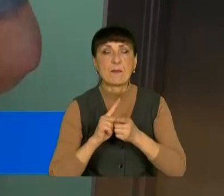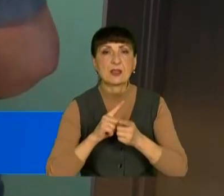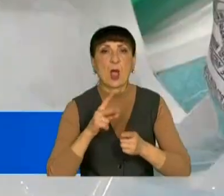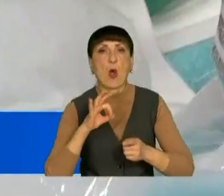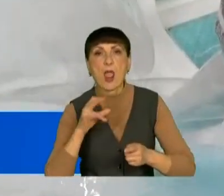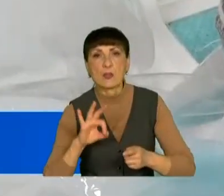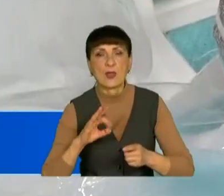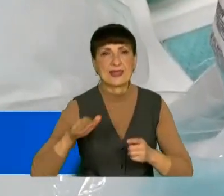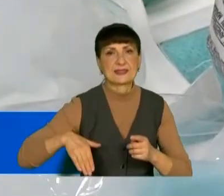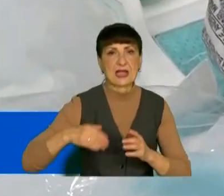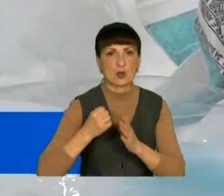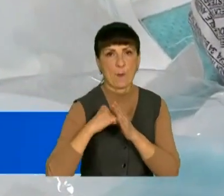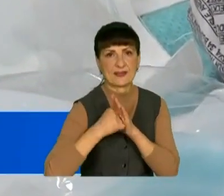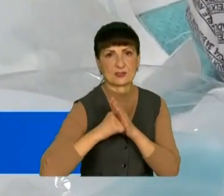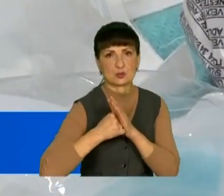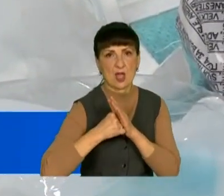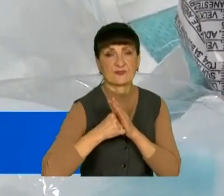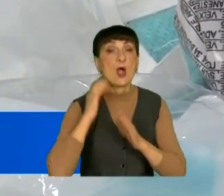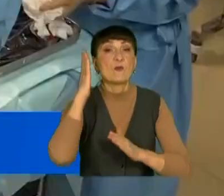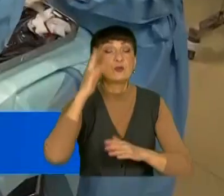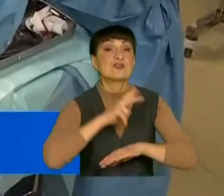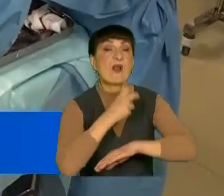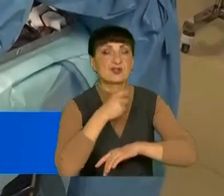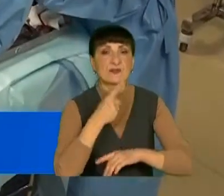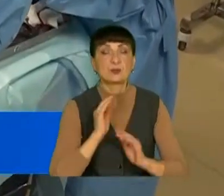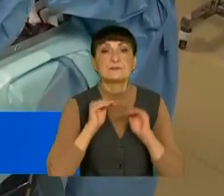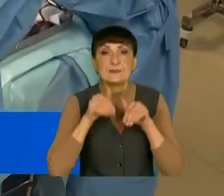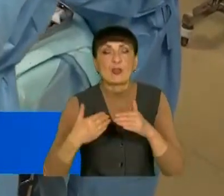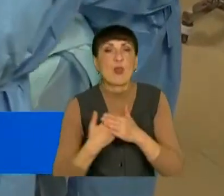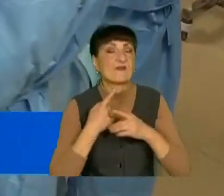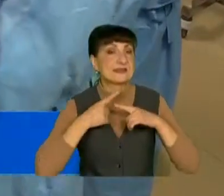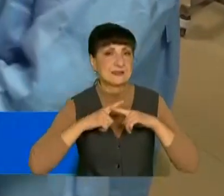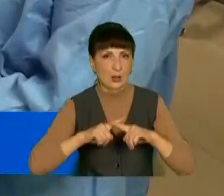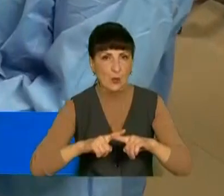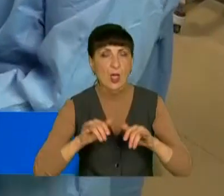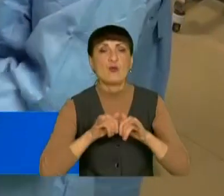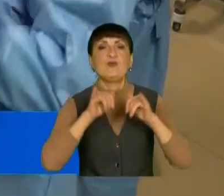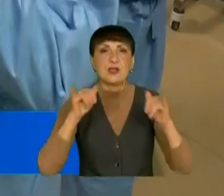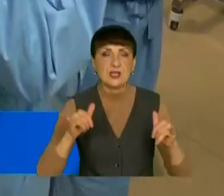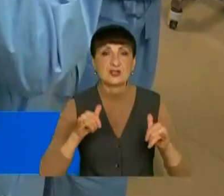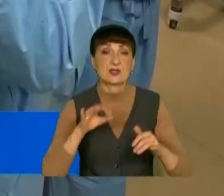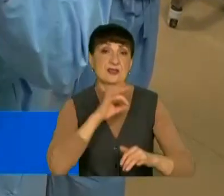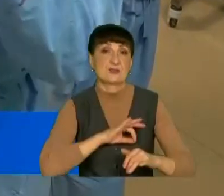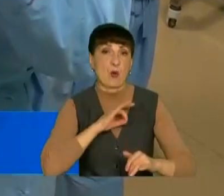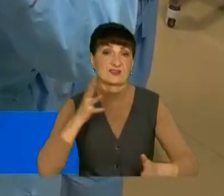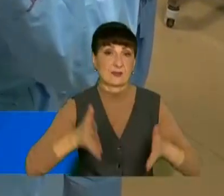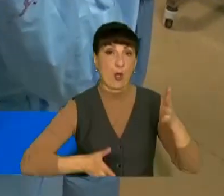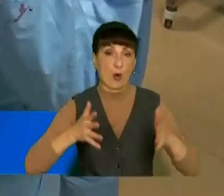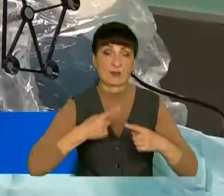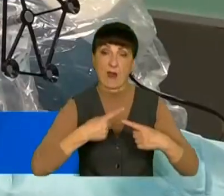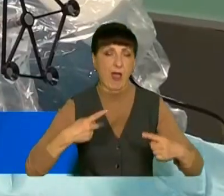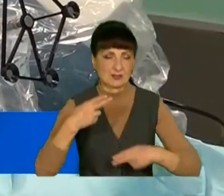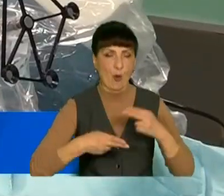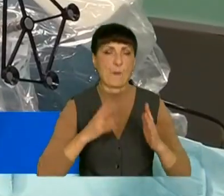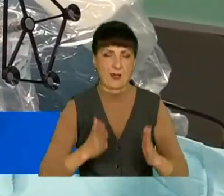и тазобедренного сустава. В будущем, по словам врачей, планируется внедрение новой технологии и увеличить область применения робота. Амина